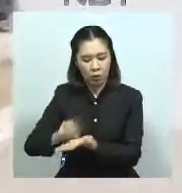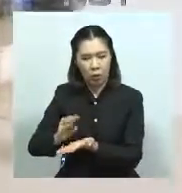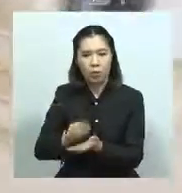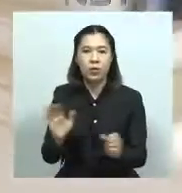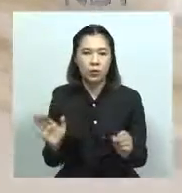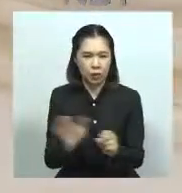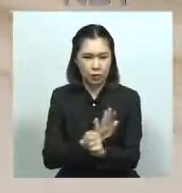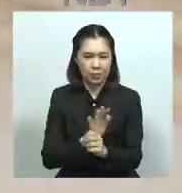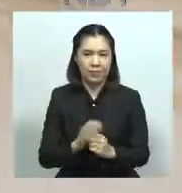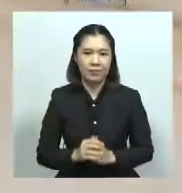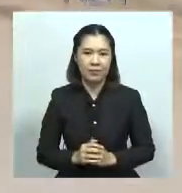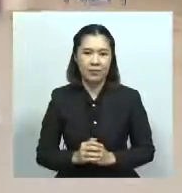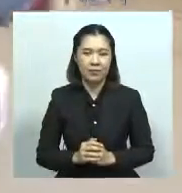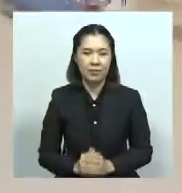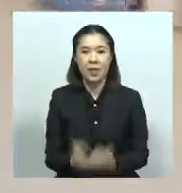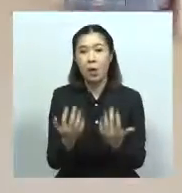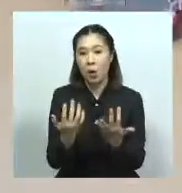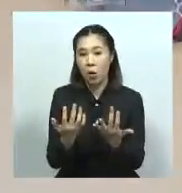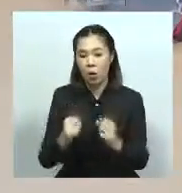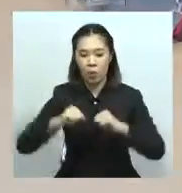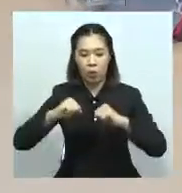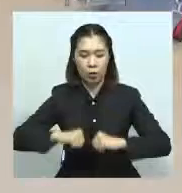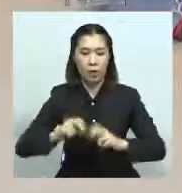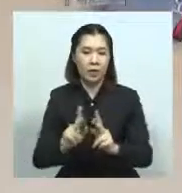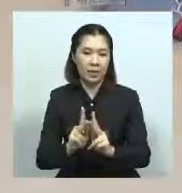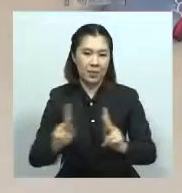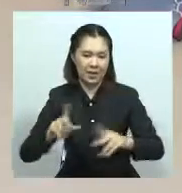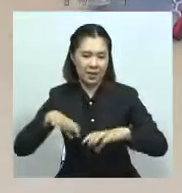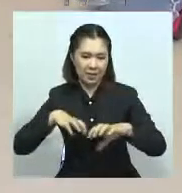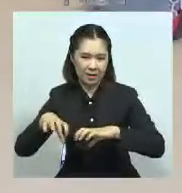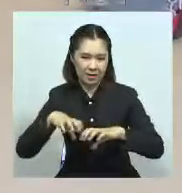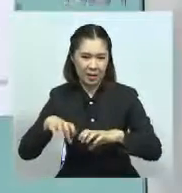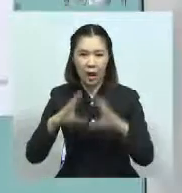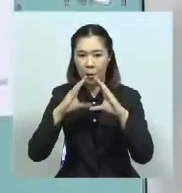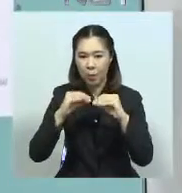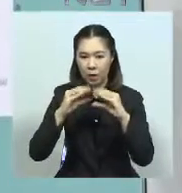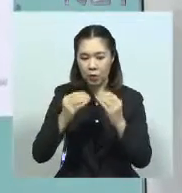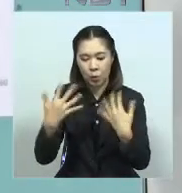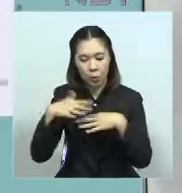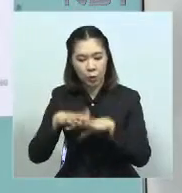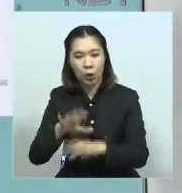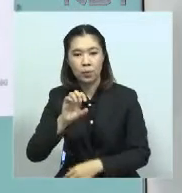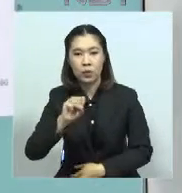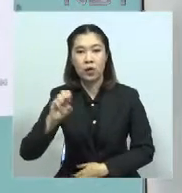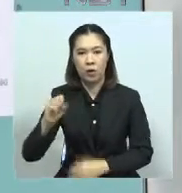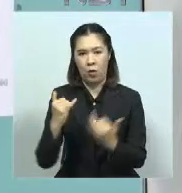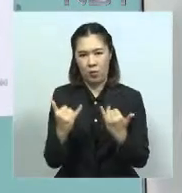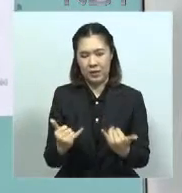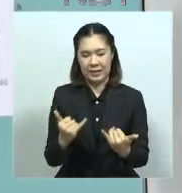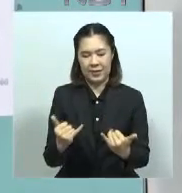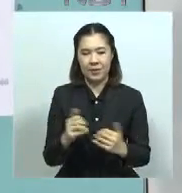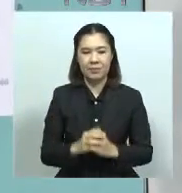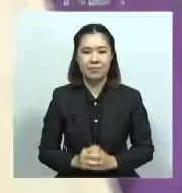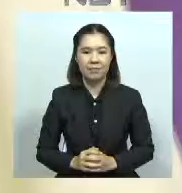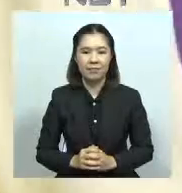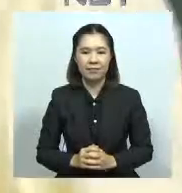ครบถ้วนแล้วแต่ขอให้รอมติของคณะกรรมการบริหารพรรคที่จะประชุมร่วมกับส.ส.ในวันนี้อีกครั้งและหลังจ